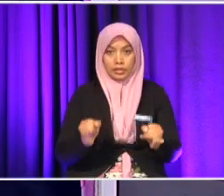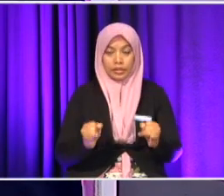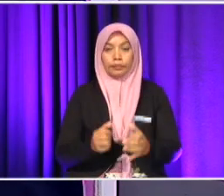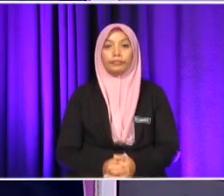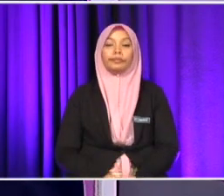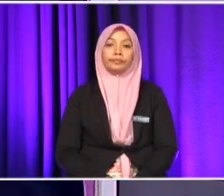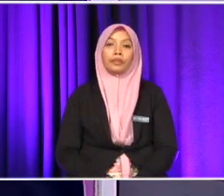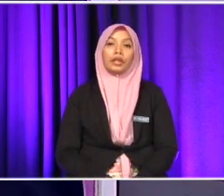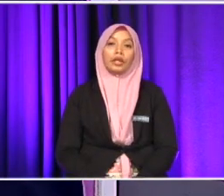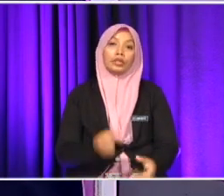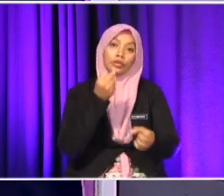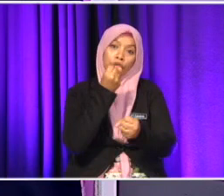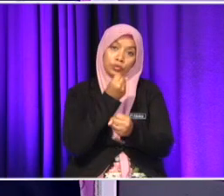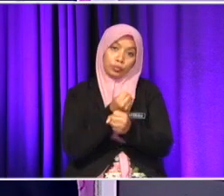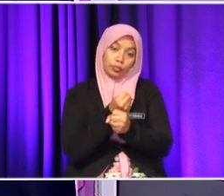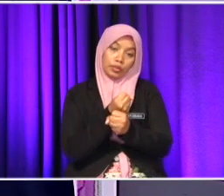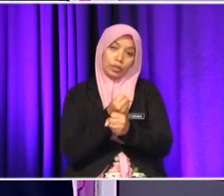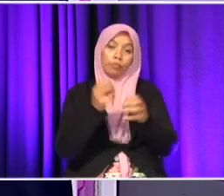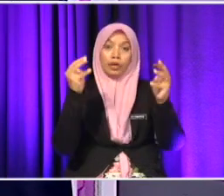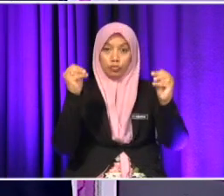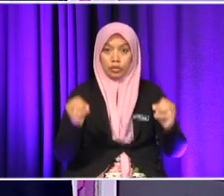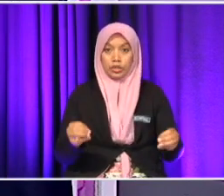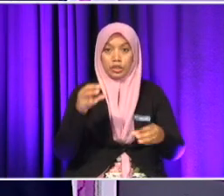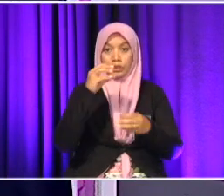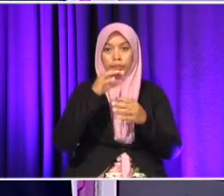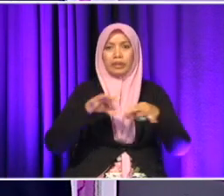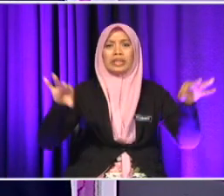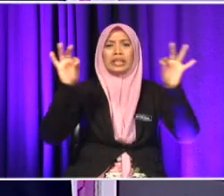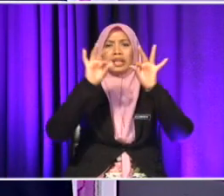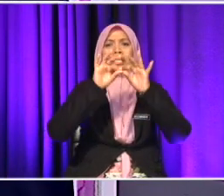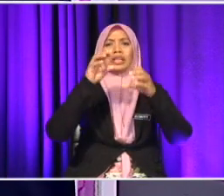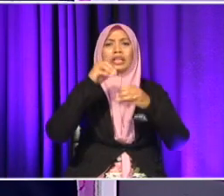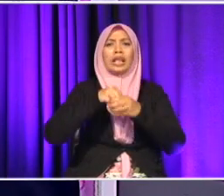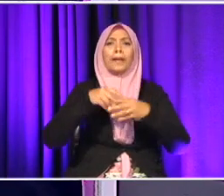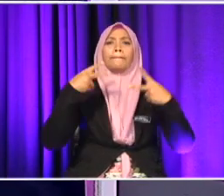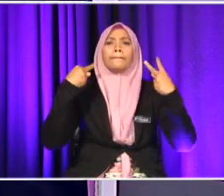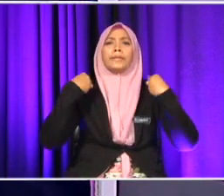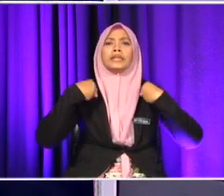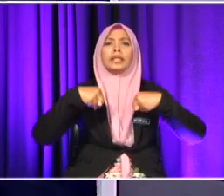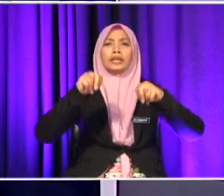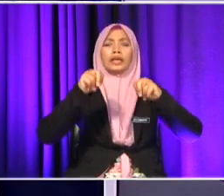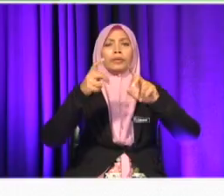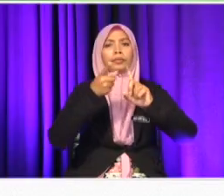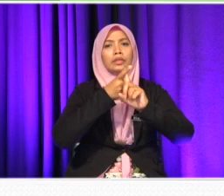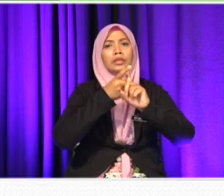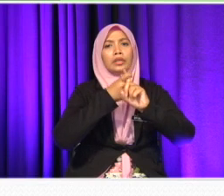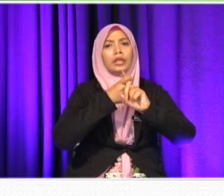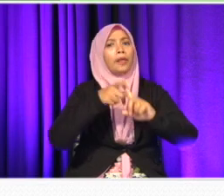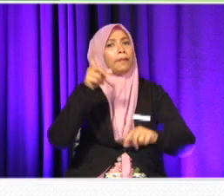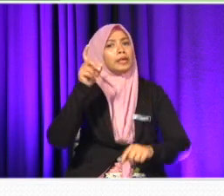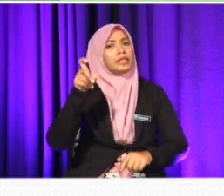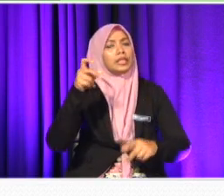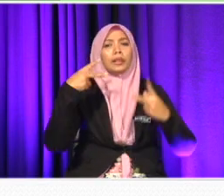Oke semua maksi ini penting dalam sebuah organisasi ataupun perniagaan yaitu yang pertama memastikan